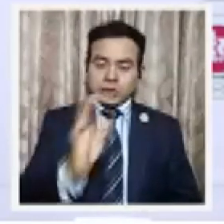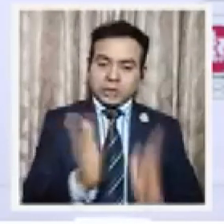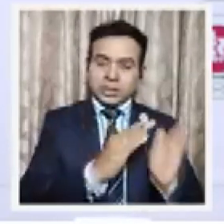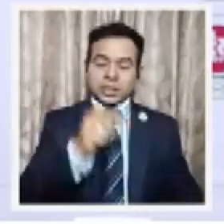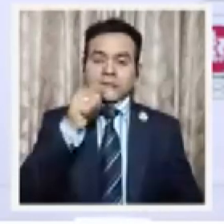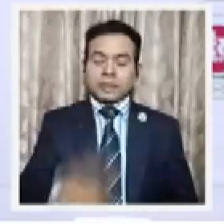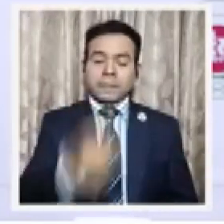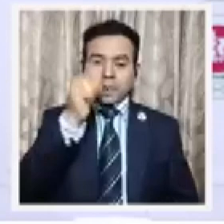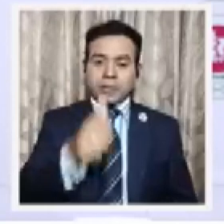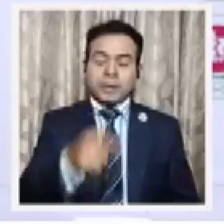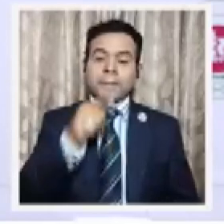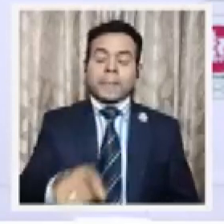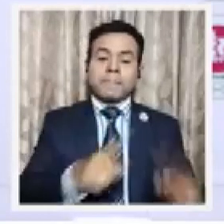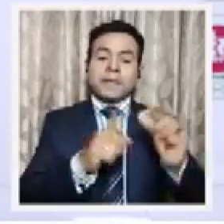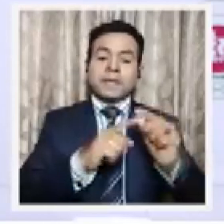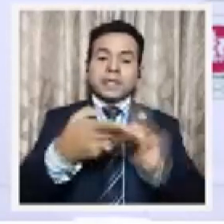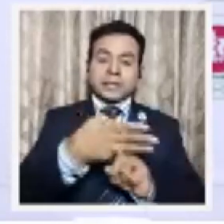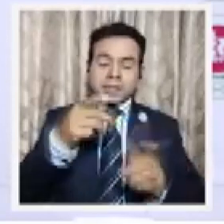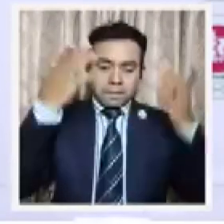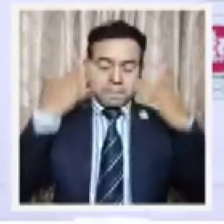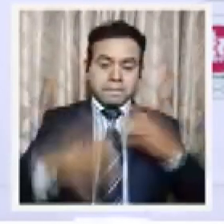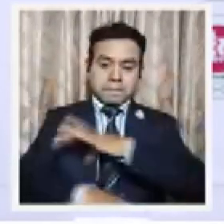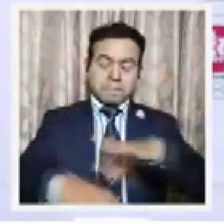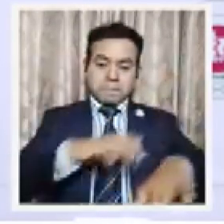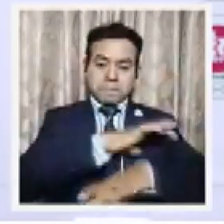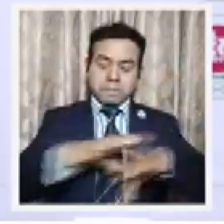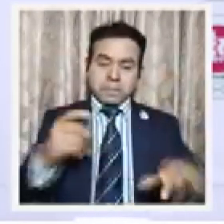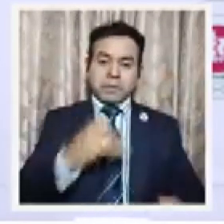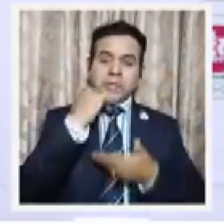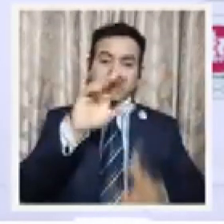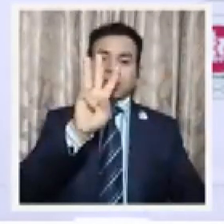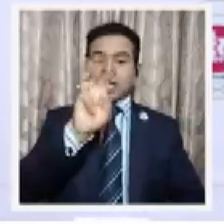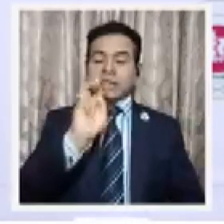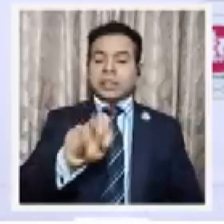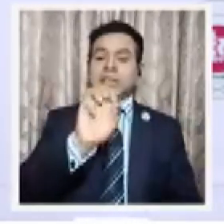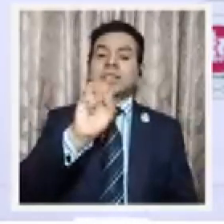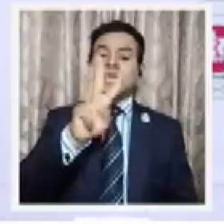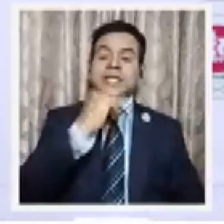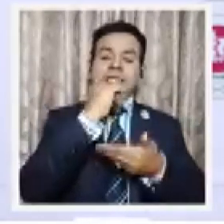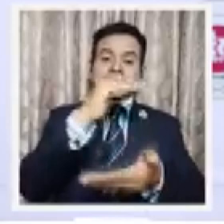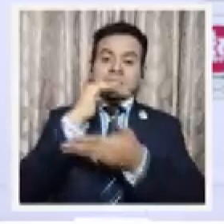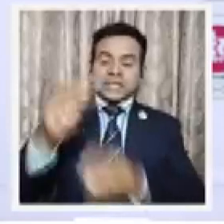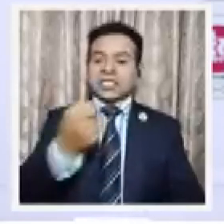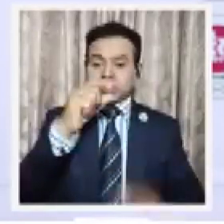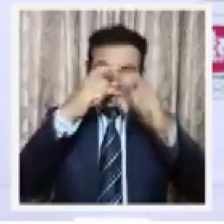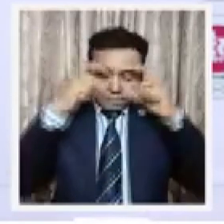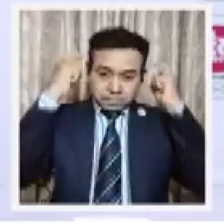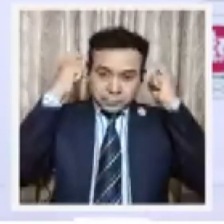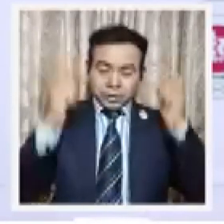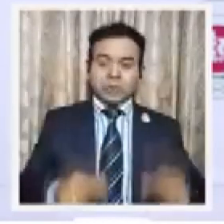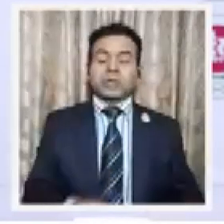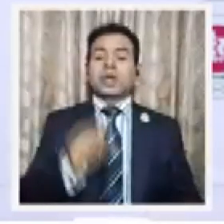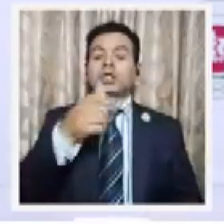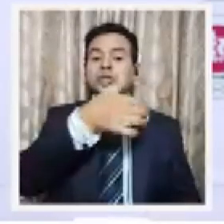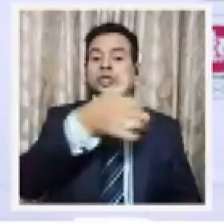8,752টি, বিভিন্ন ক্যাটাগরি এবং লেভেলের মাস্ক বিতরণ হয়েছে 7,740টি, কাভারঅল যার মধ্যে আছে পিপিই গাউন অ্যাপ্রন